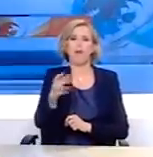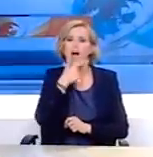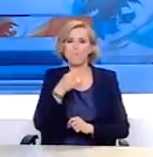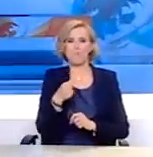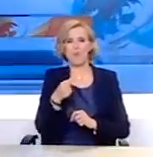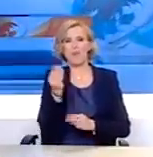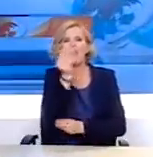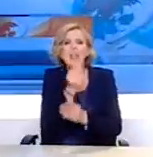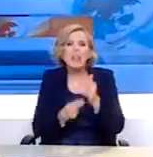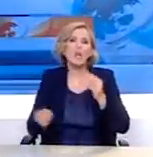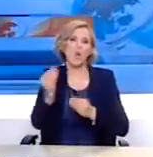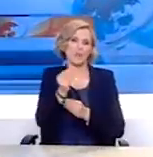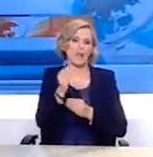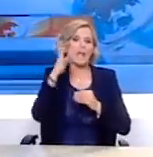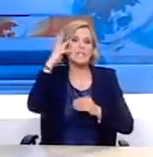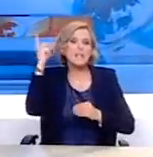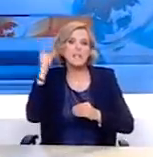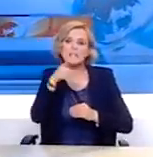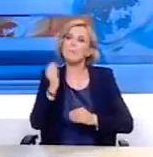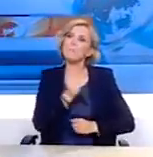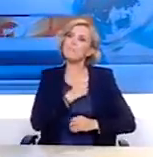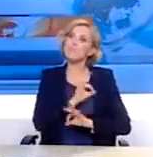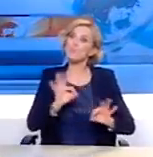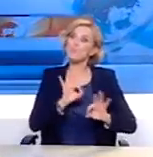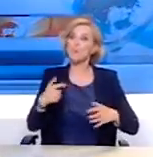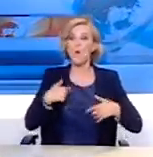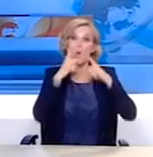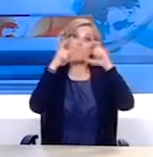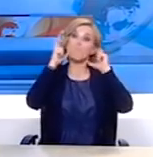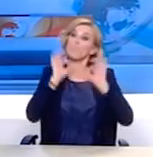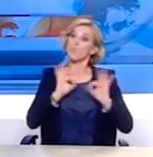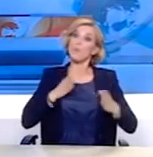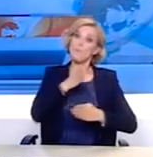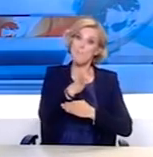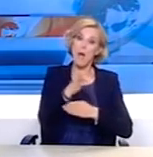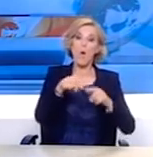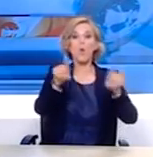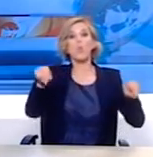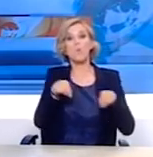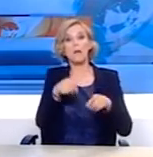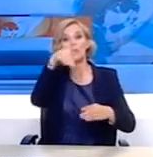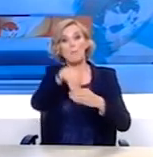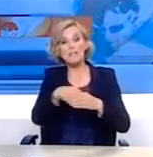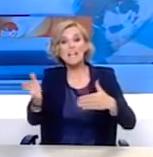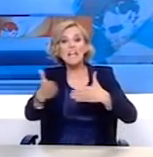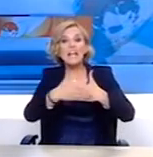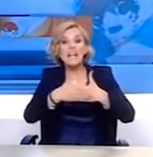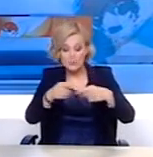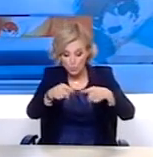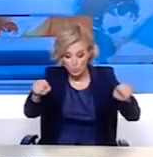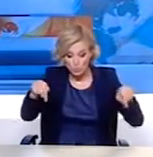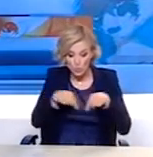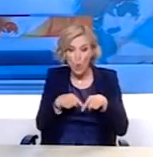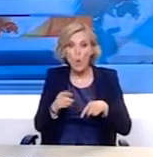συμπτώματα και σε περιπτώσεις όπου υπάρχει υψηλός συγχρονισμός, δηλαδή κλειστοί χώροι, και όταν υπάρχει σημαντική μετάδοση στην